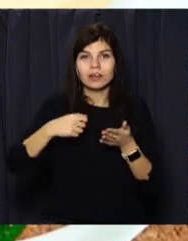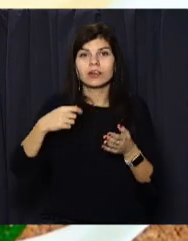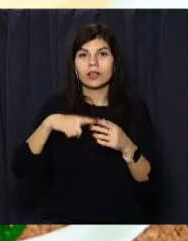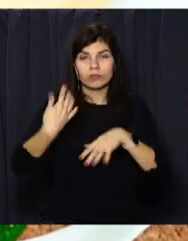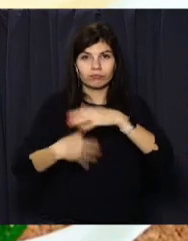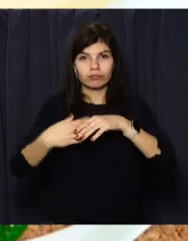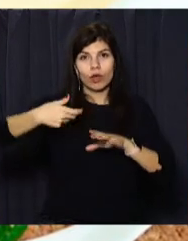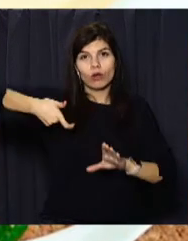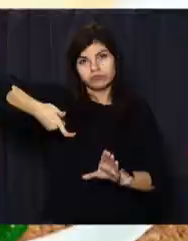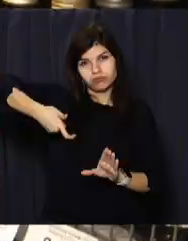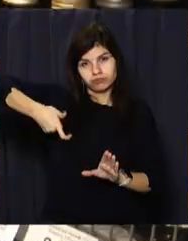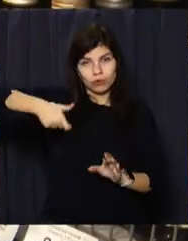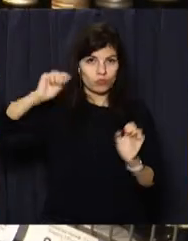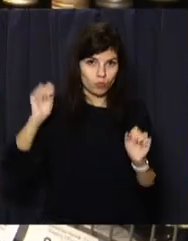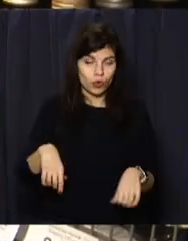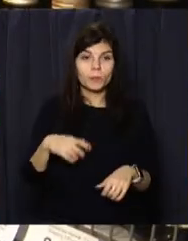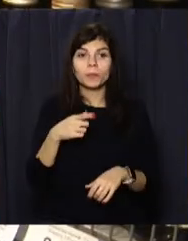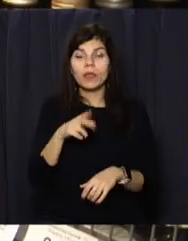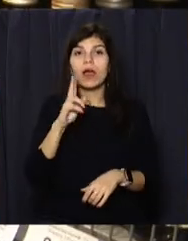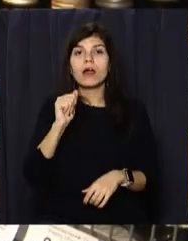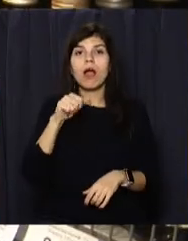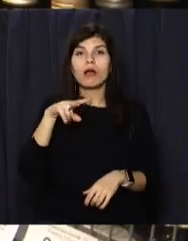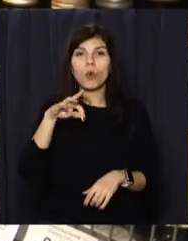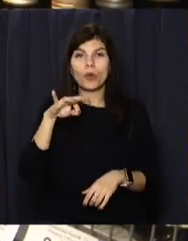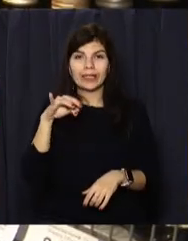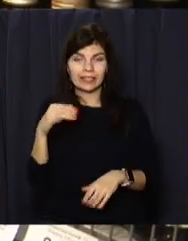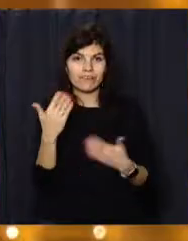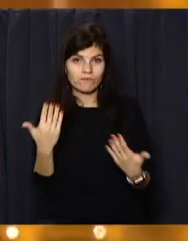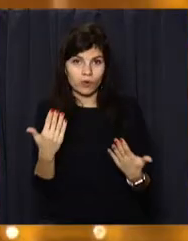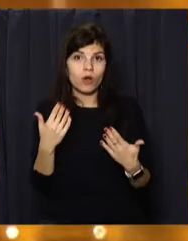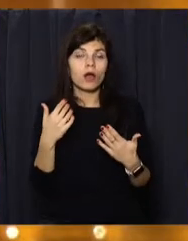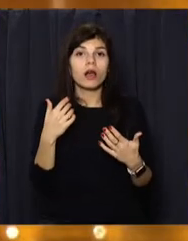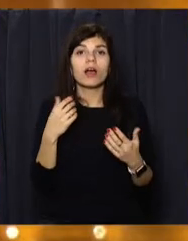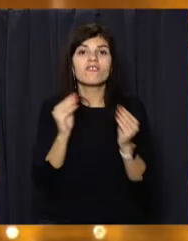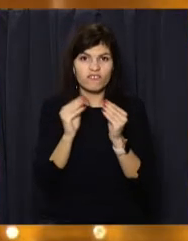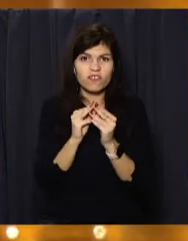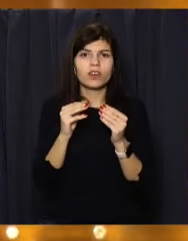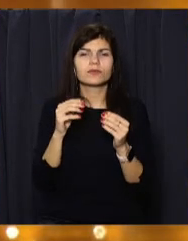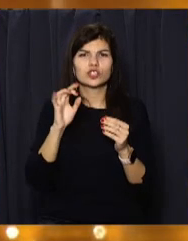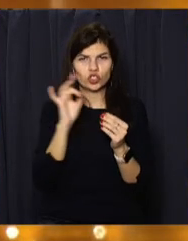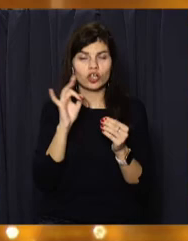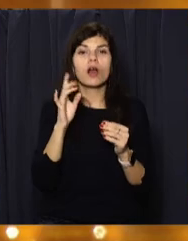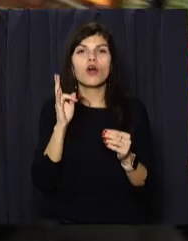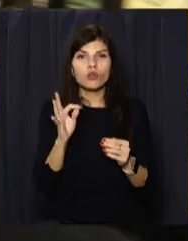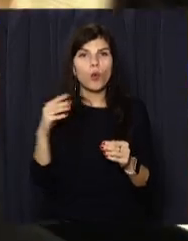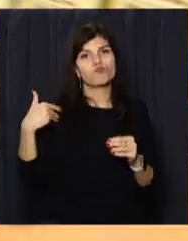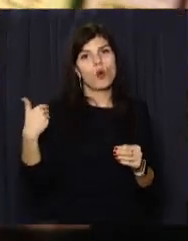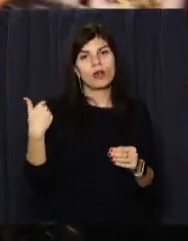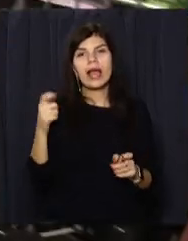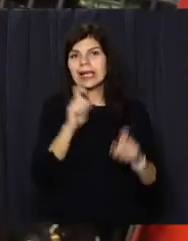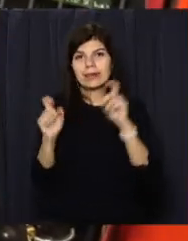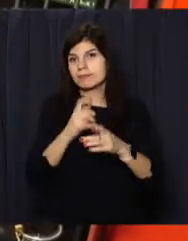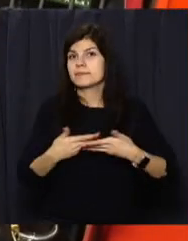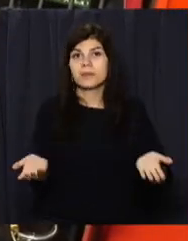суміш міксером або вінчиком. Калорійність майонезу не змінюється, але він стає кориснішим, пояснює дієтологиня. А найкраще робити такий